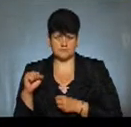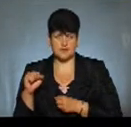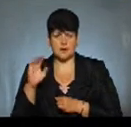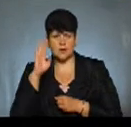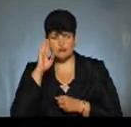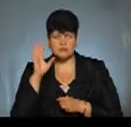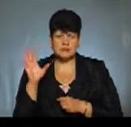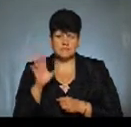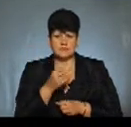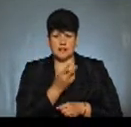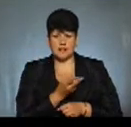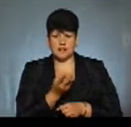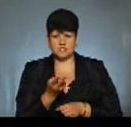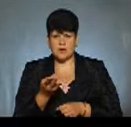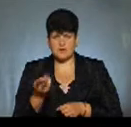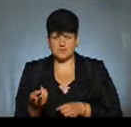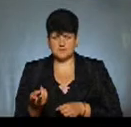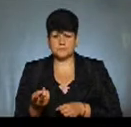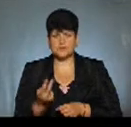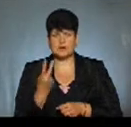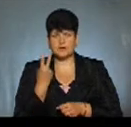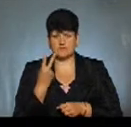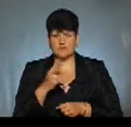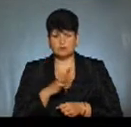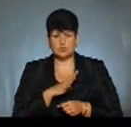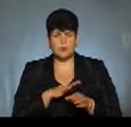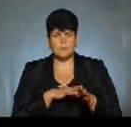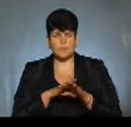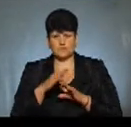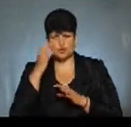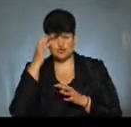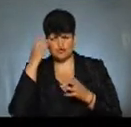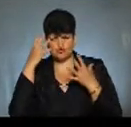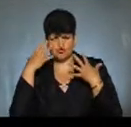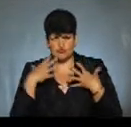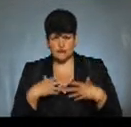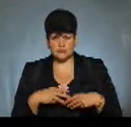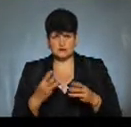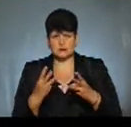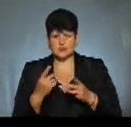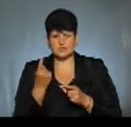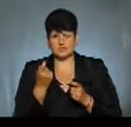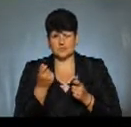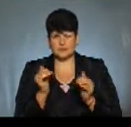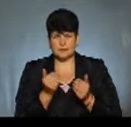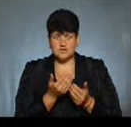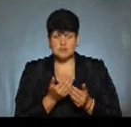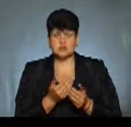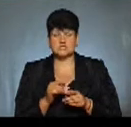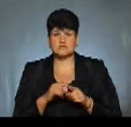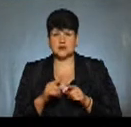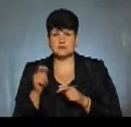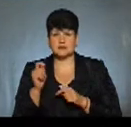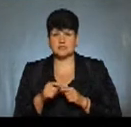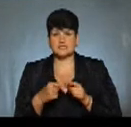мужчини всі лежали, два були повністю чорні, обпечені, один трошки менше. Швидка приїхала за 10